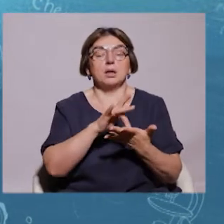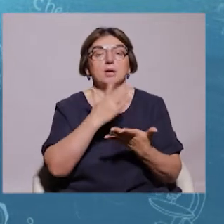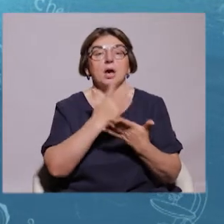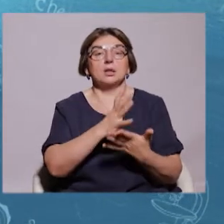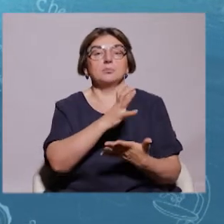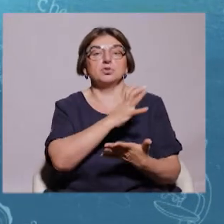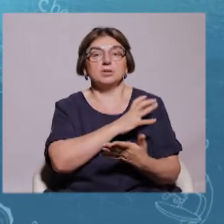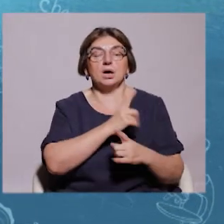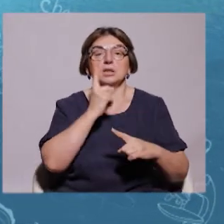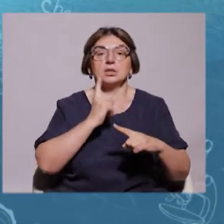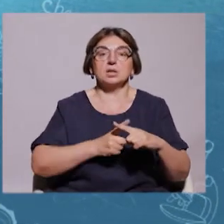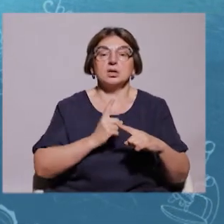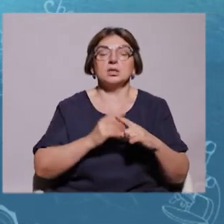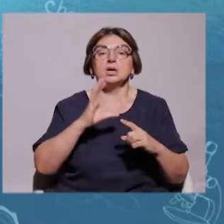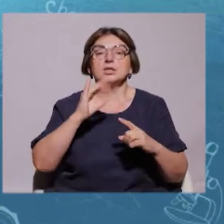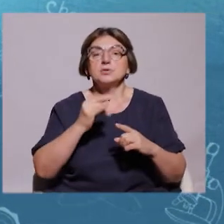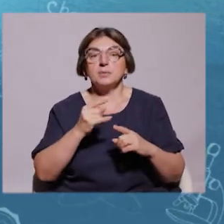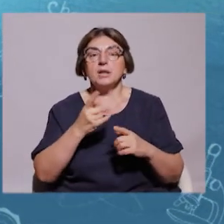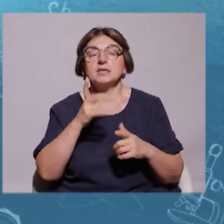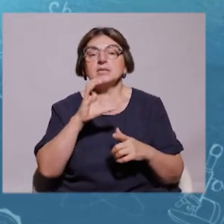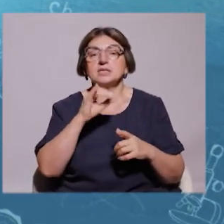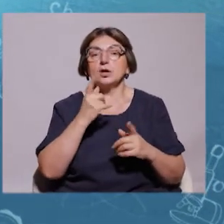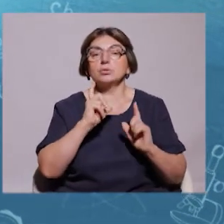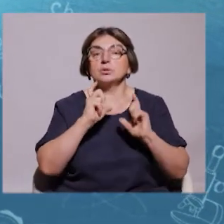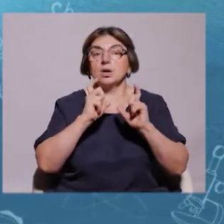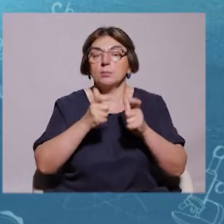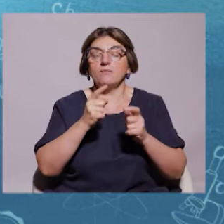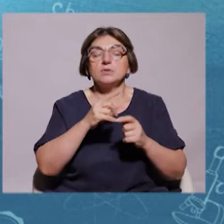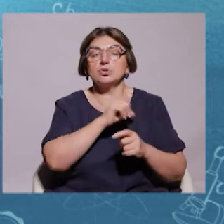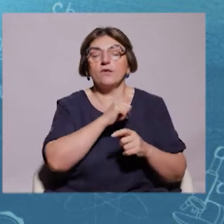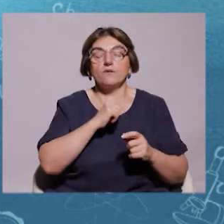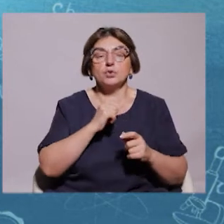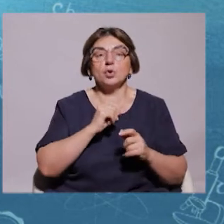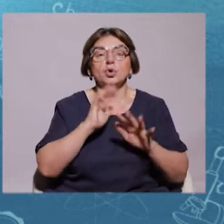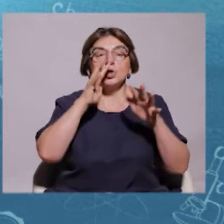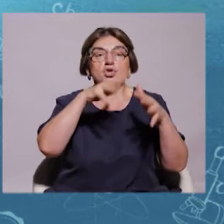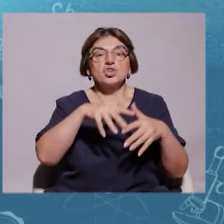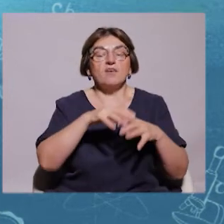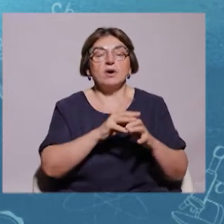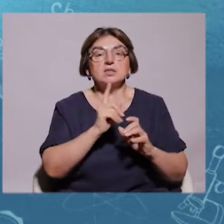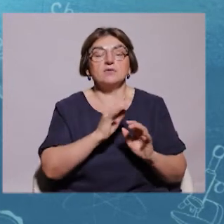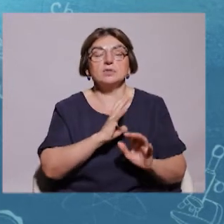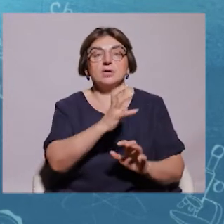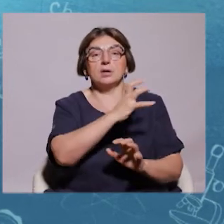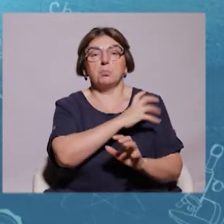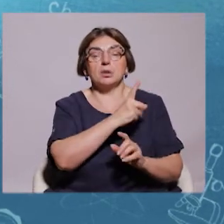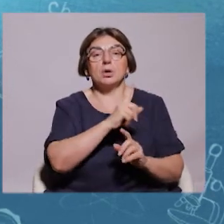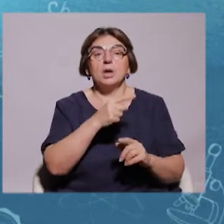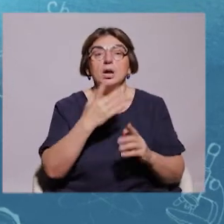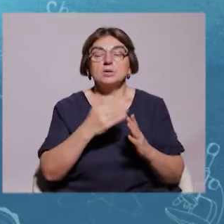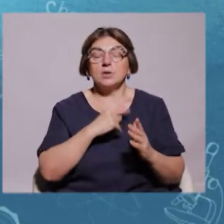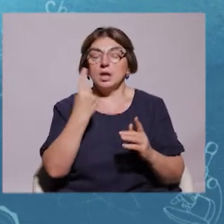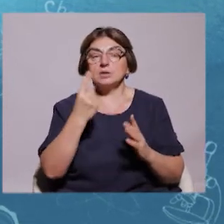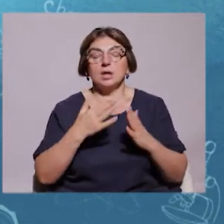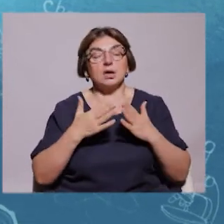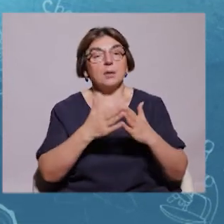ზღვაზე ბატონობს. ხოლო გემები ხომ სწორედ ამისაგან იქნება, ერთისაგან იღებს ხეტყეს, მეორისაგან რკინას, მესამისაგან სპილენს,